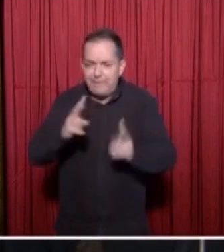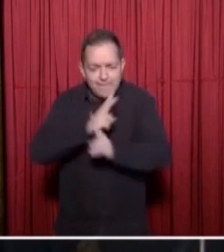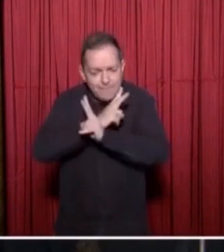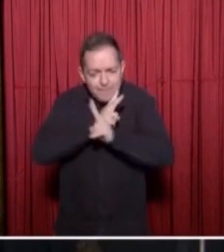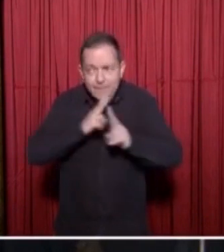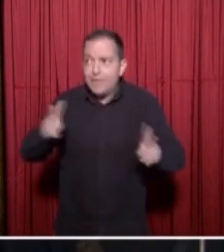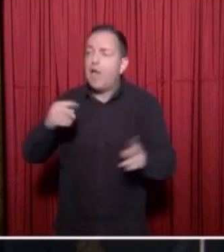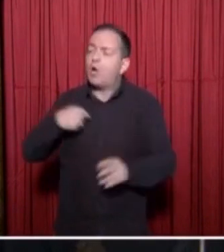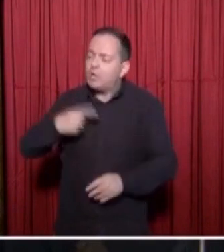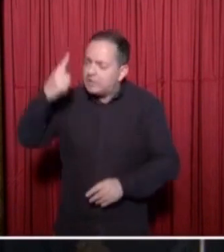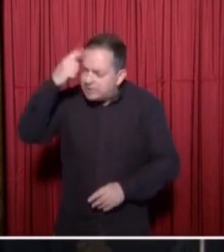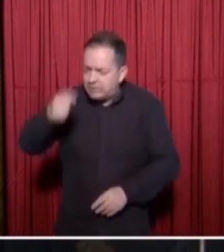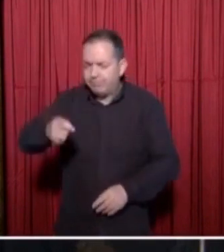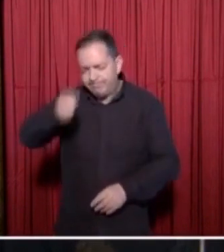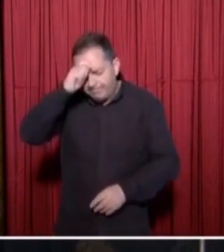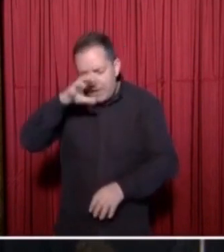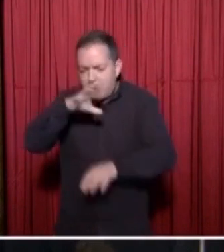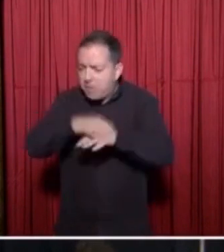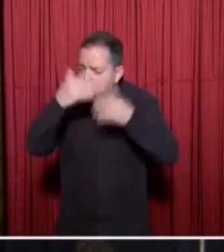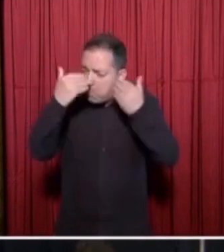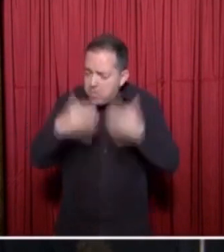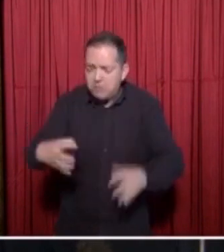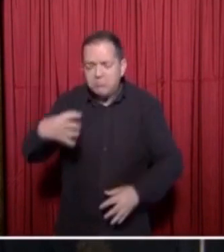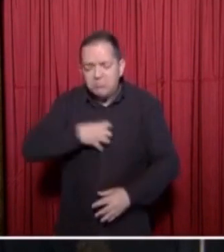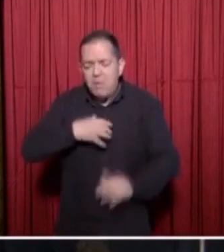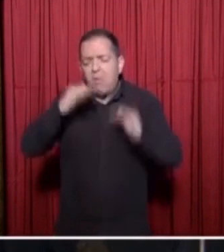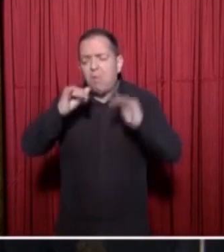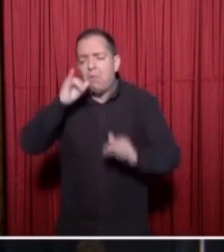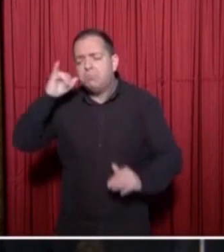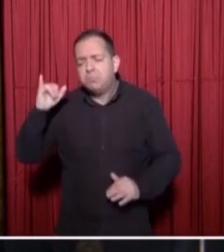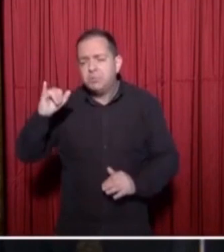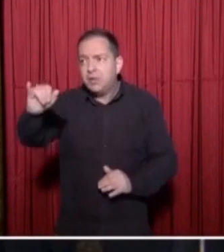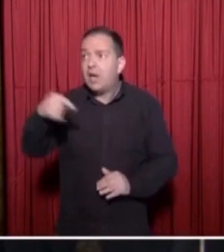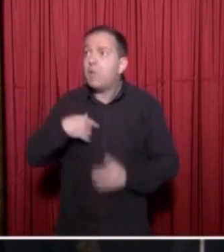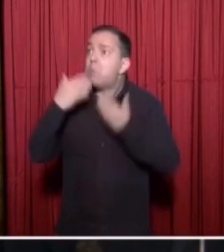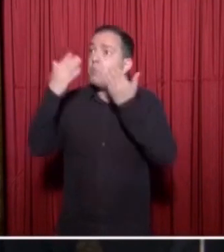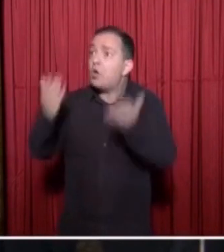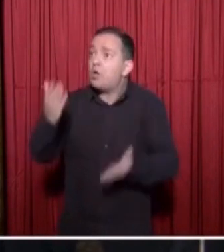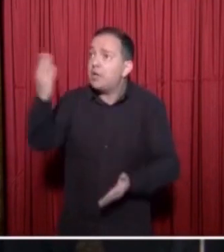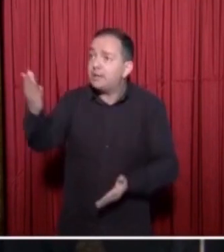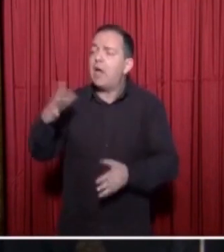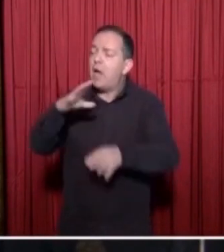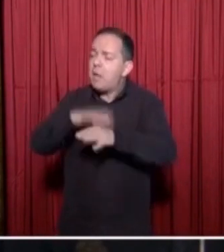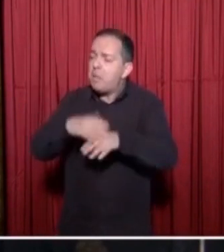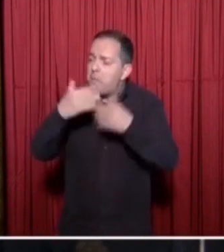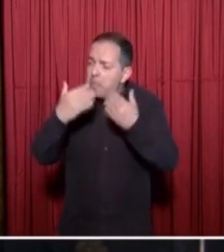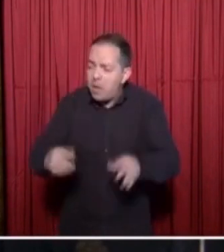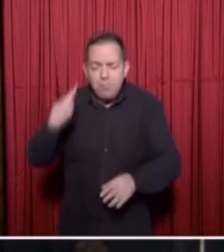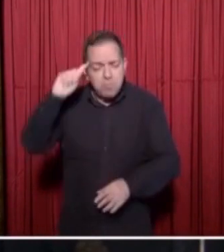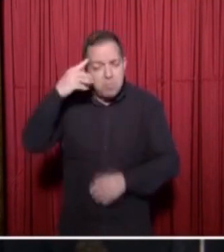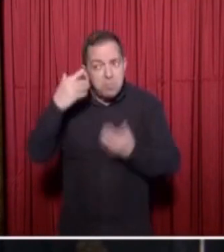με. Ό,τι την ανομή μου εγώ γινώσκω και η αμαρτία μου ενώπιόν μου εστίδια παντός. Σημώνω ήμαρτον και το